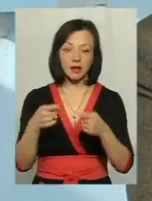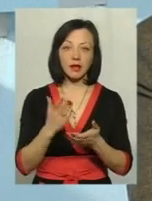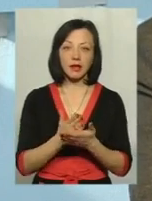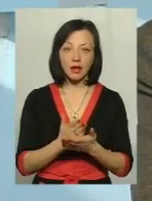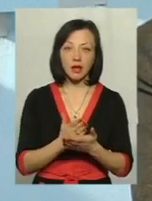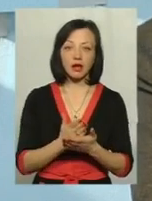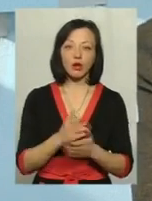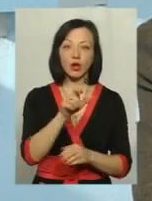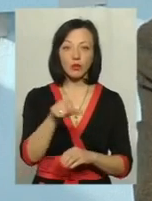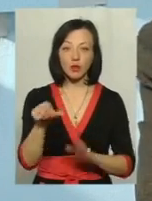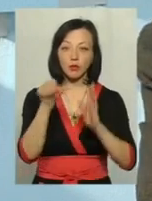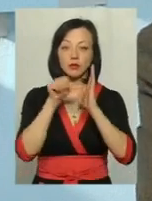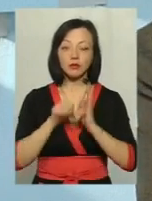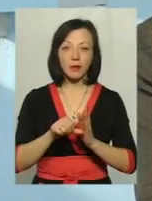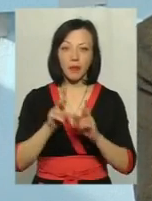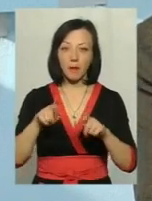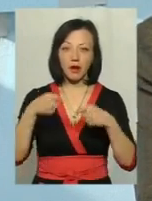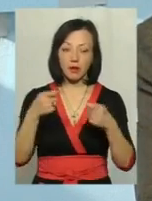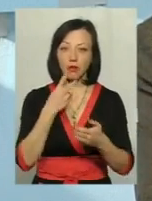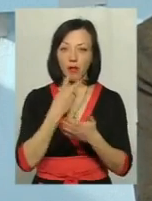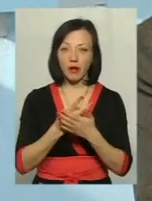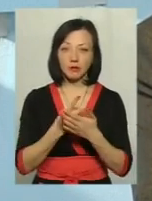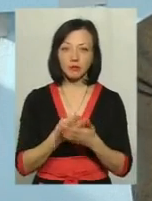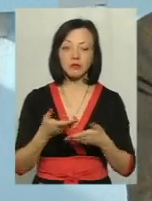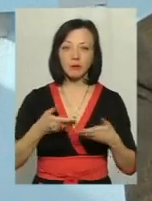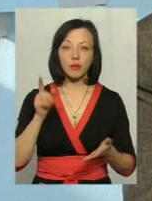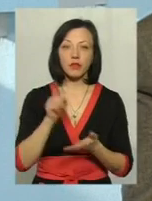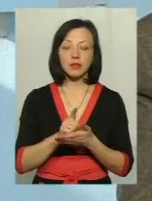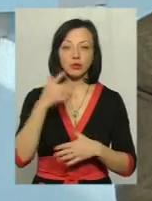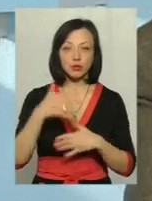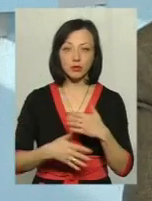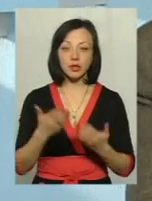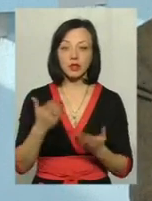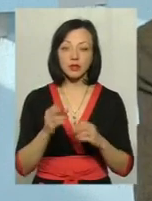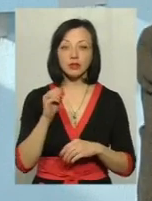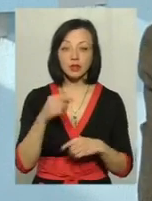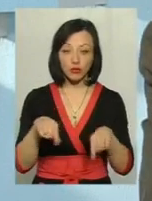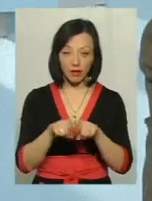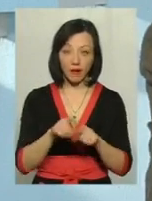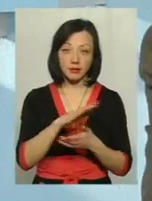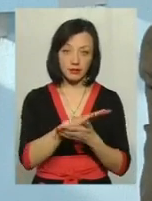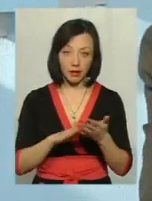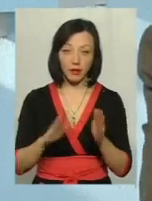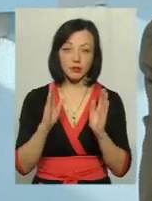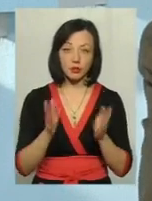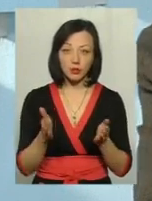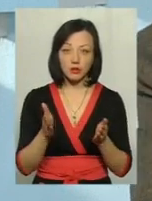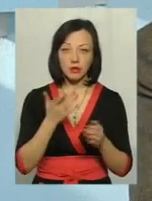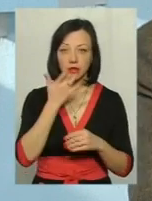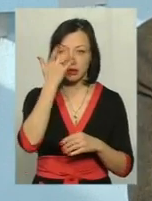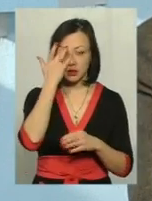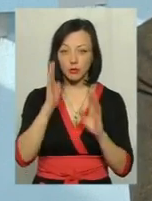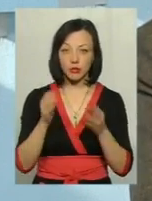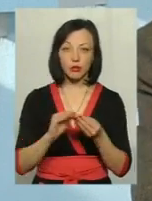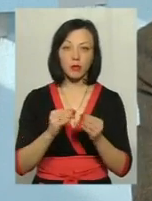що по півроку не передають показники. Ну, тобто ми тут повинні зрозуміти, що як таким чином буде йти, то, не знаю, літом буде